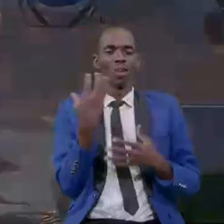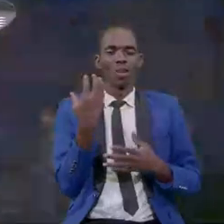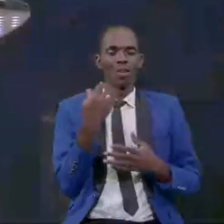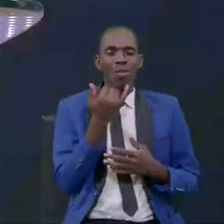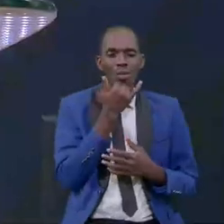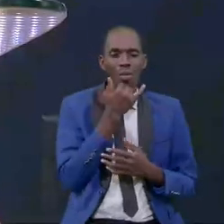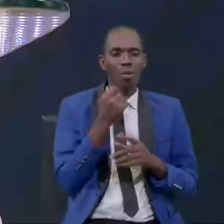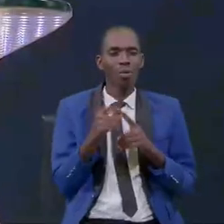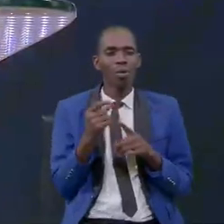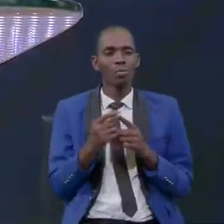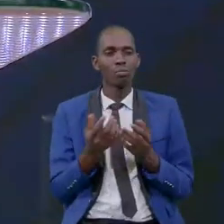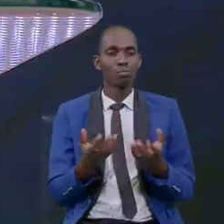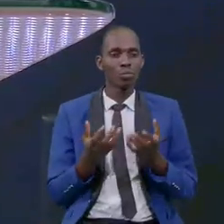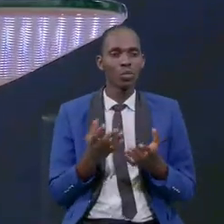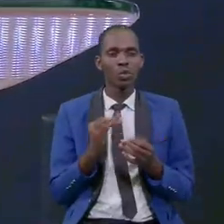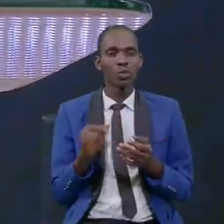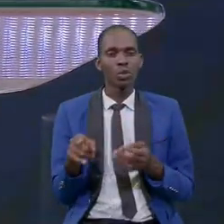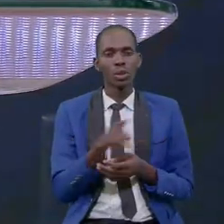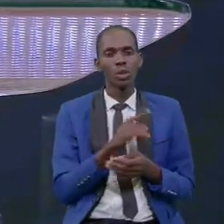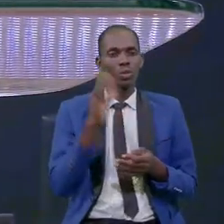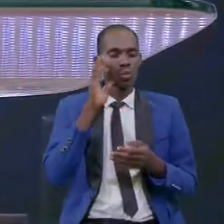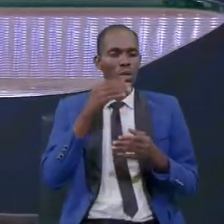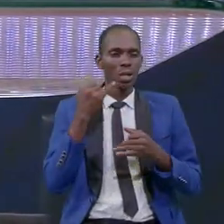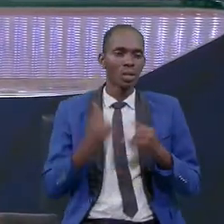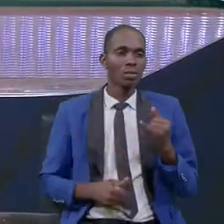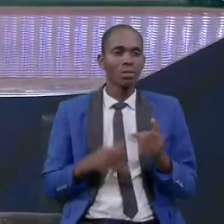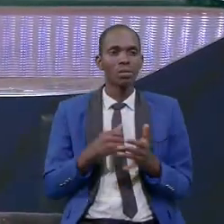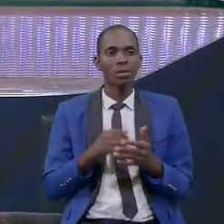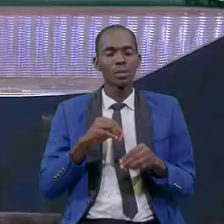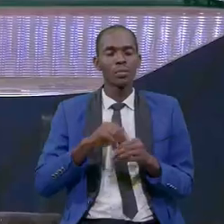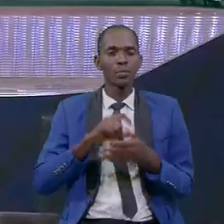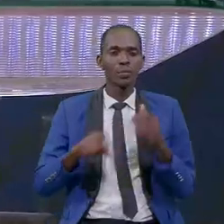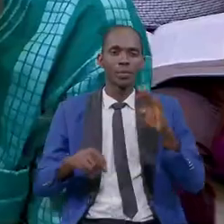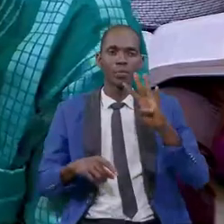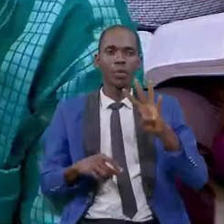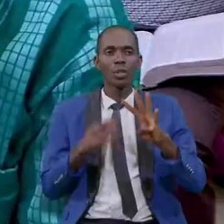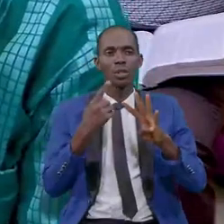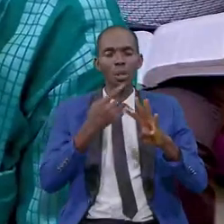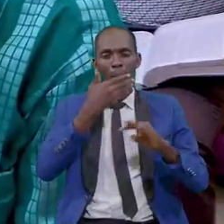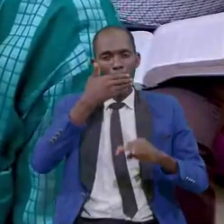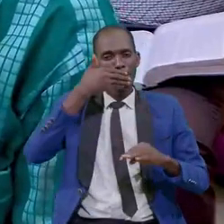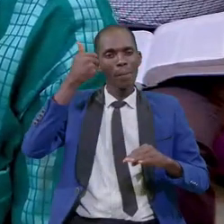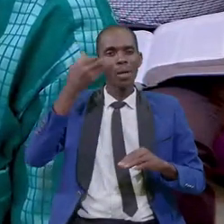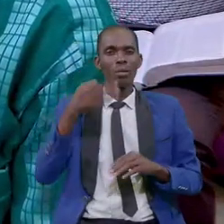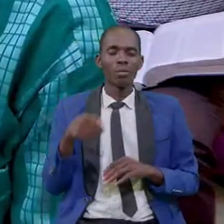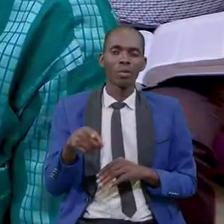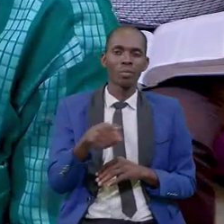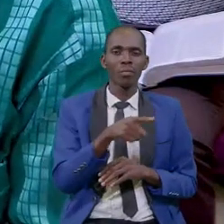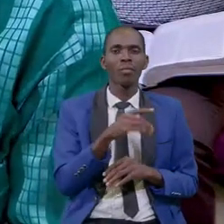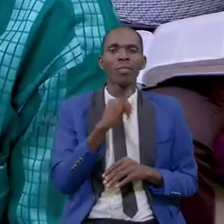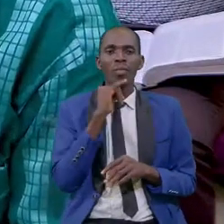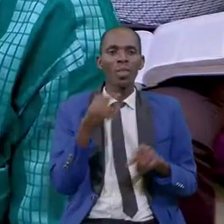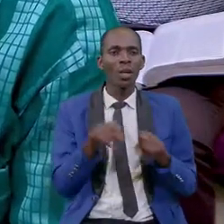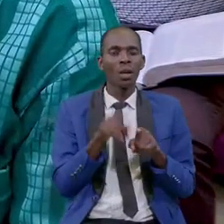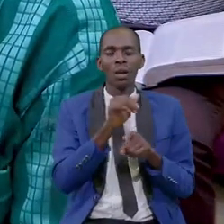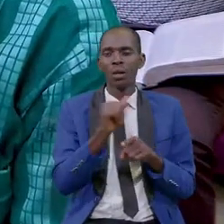Et ils font ainsi cause commune. Le verset 4 dit, le meilleur d'entre